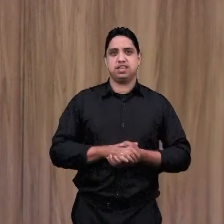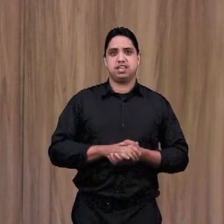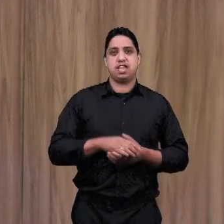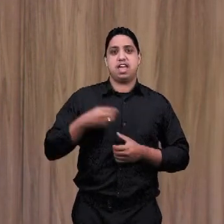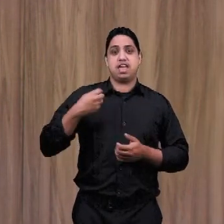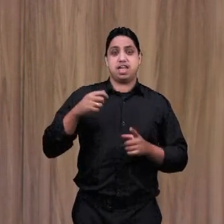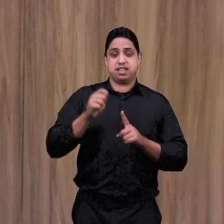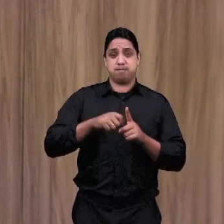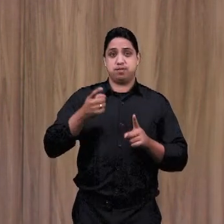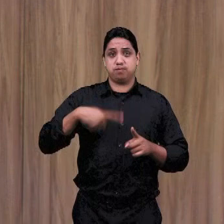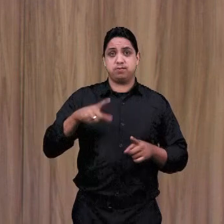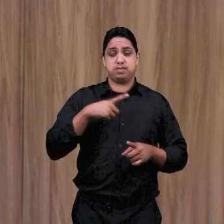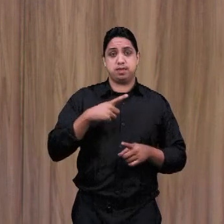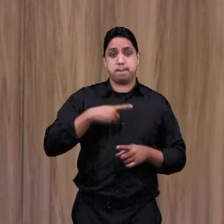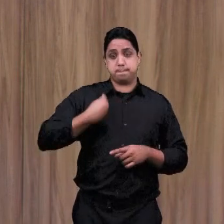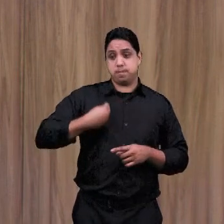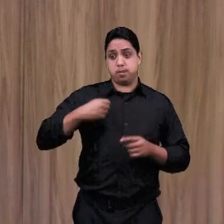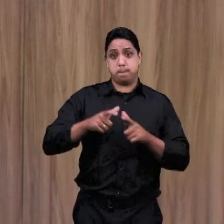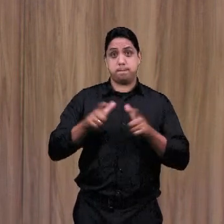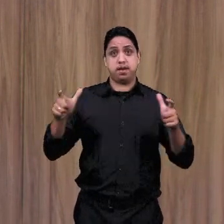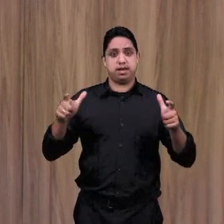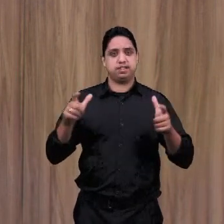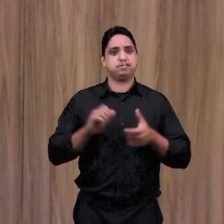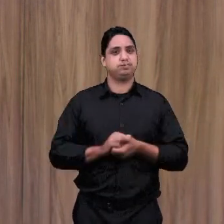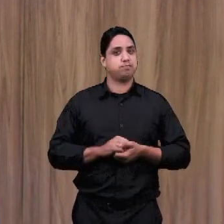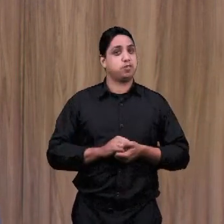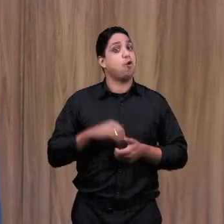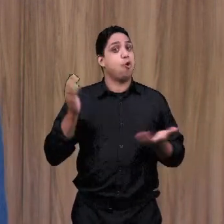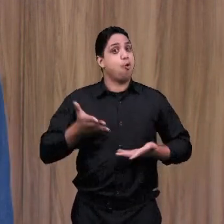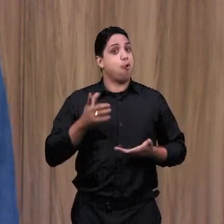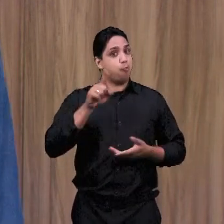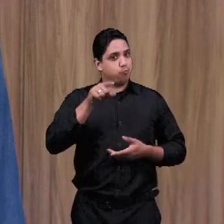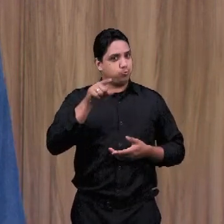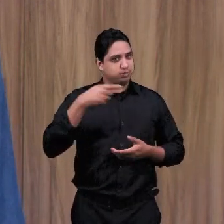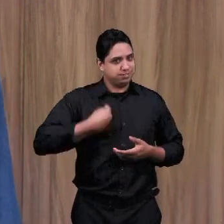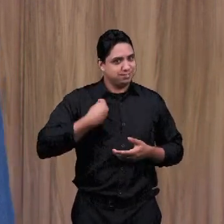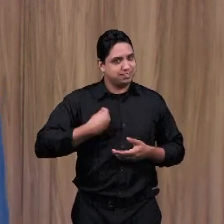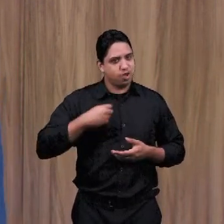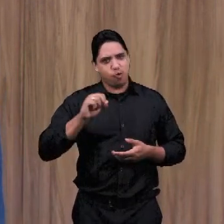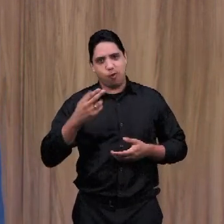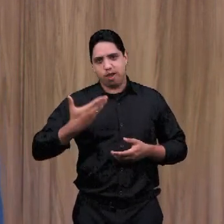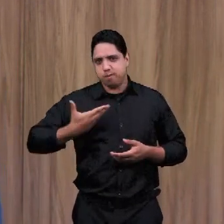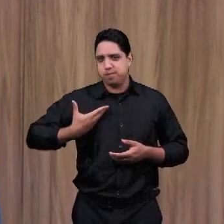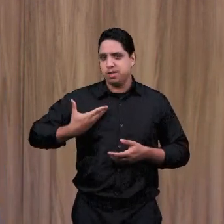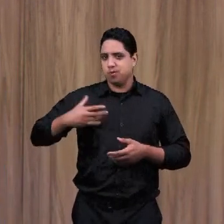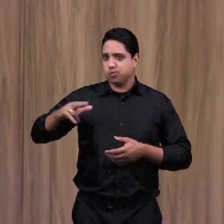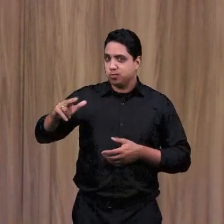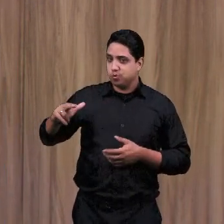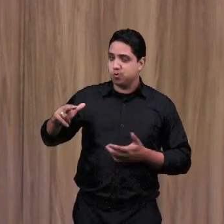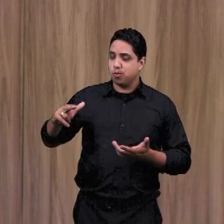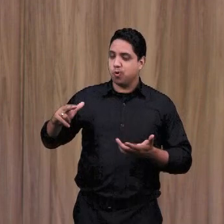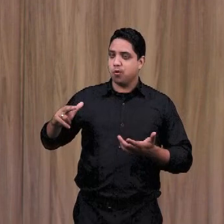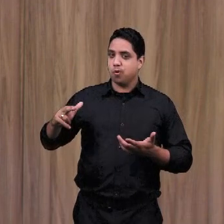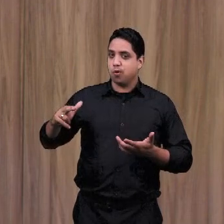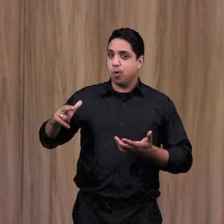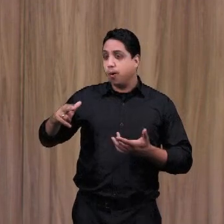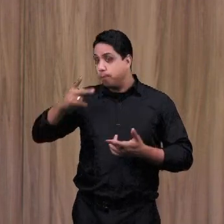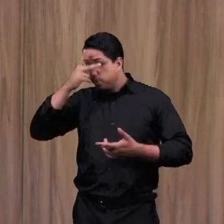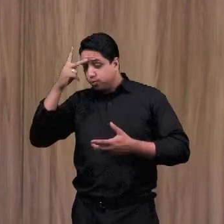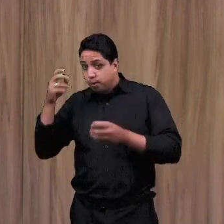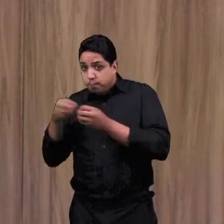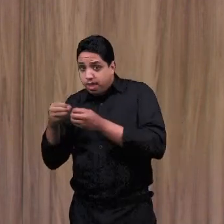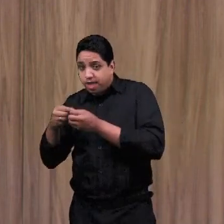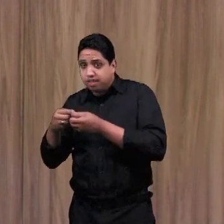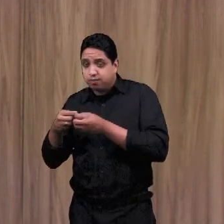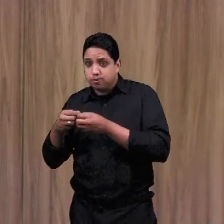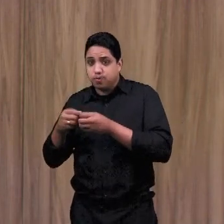recyclables, avec un plus grand nombre de participations. Est-ce qu'aujourd'hui, c'est ton jour, de ton ami ou de ton frère? Nous